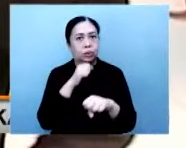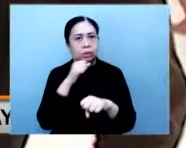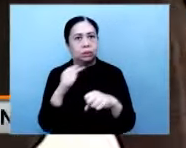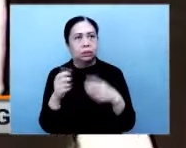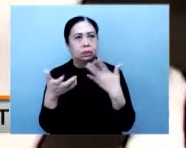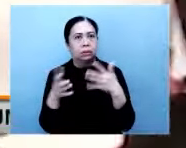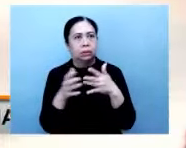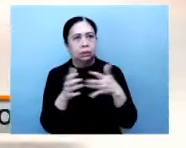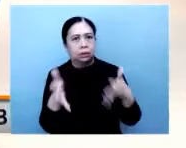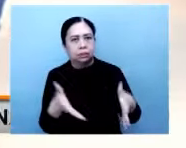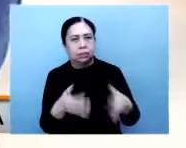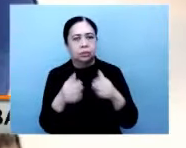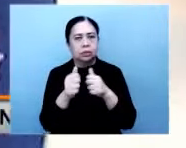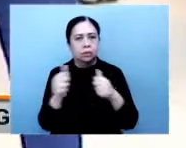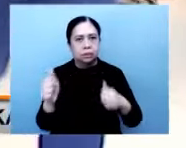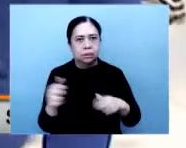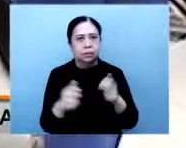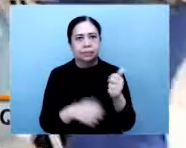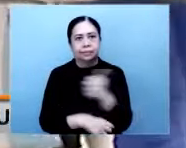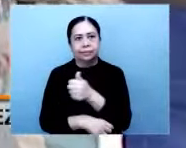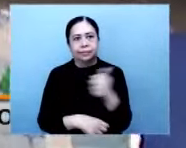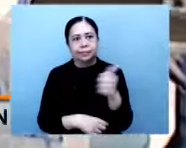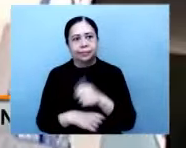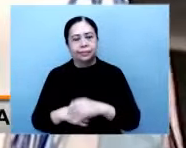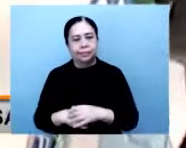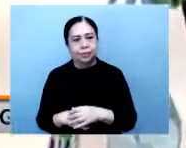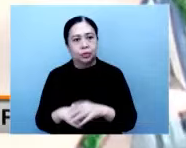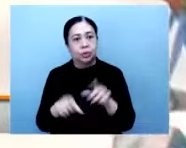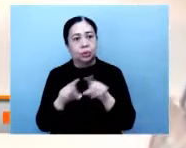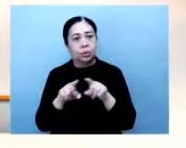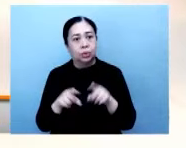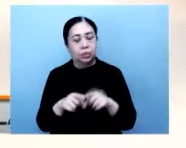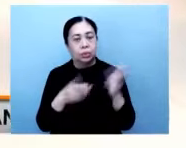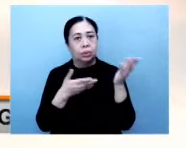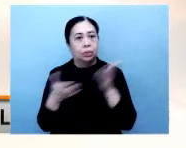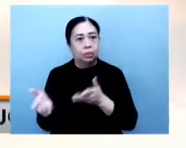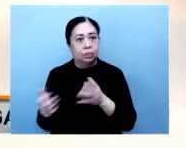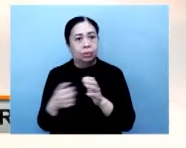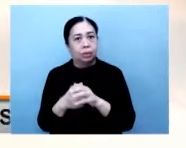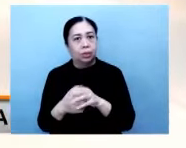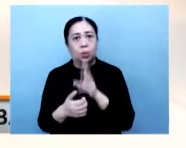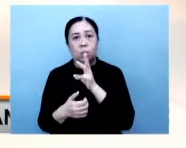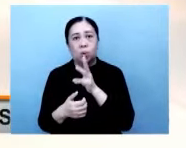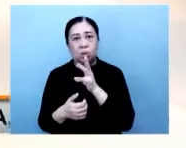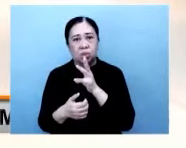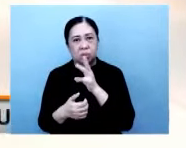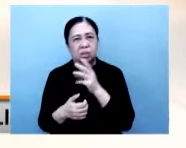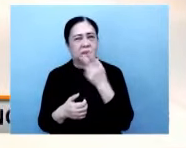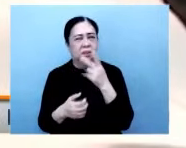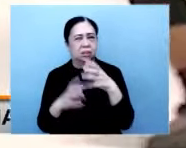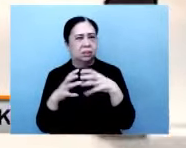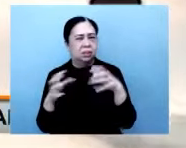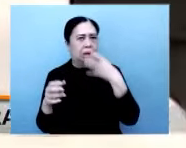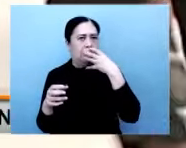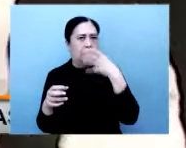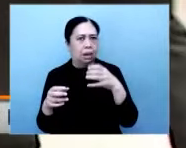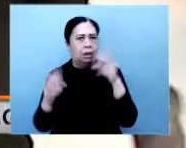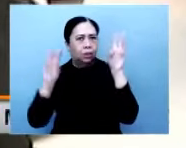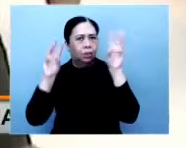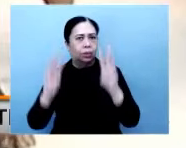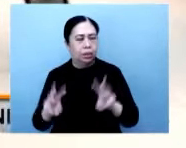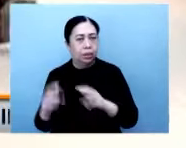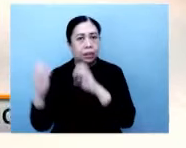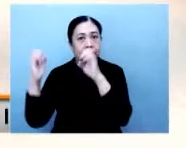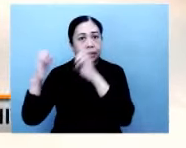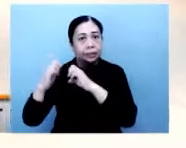ng kanilang biyahe. At gayon din ay magdala ng kanilang mga tubig dahil din sa mainit na panahon. Aasahan